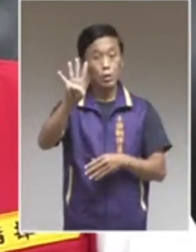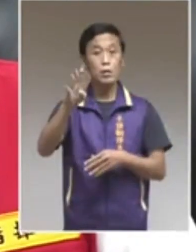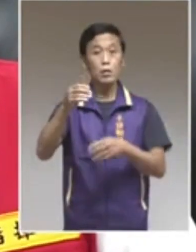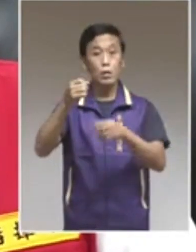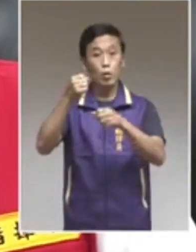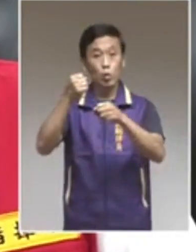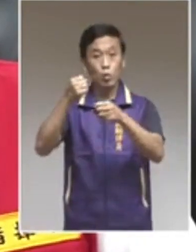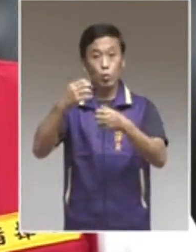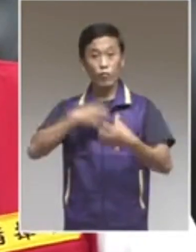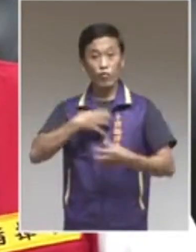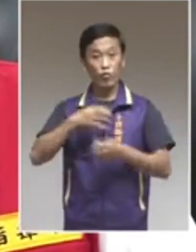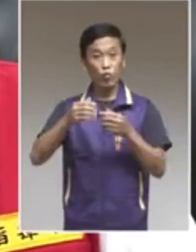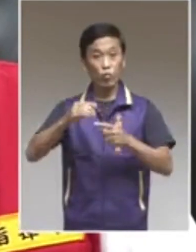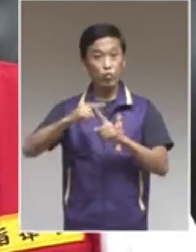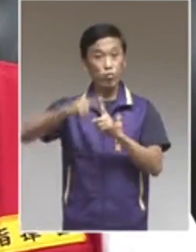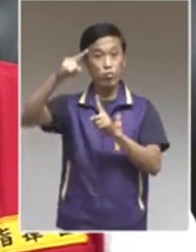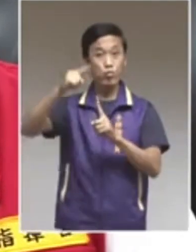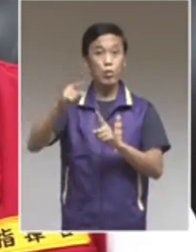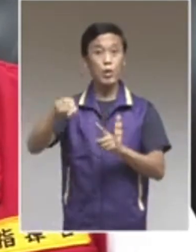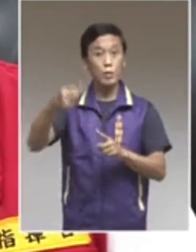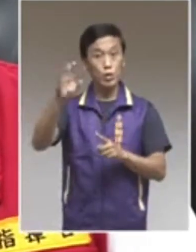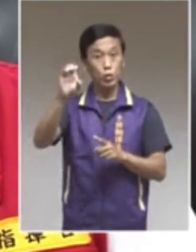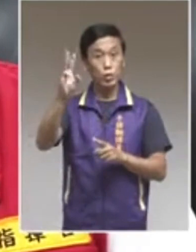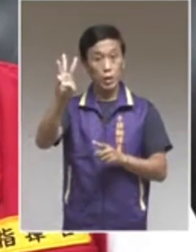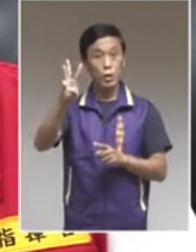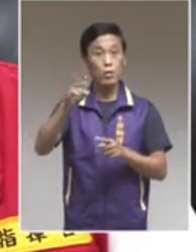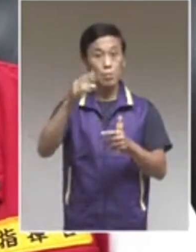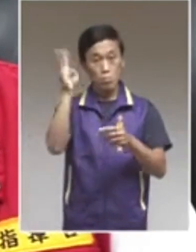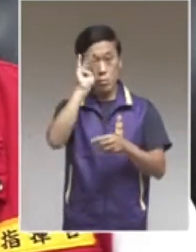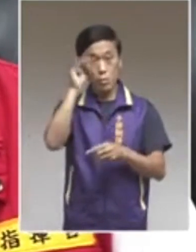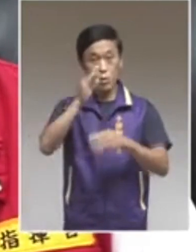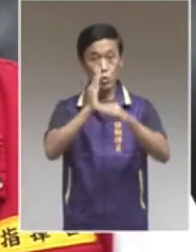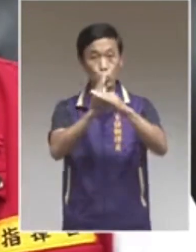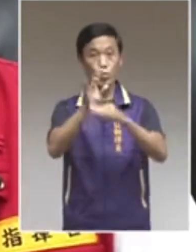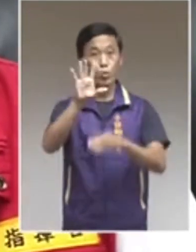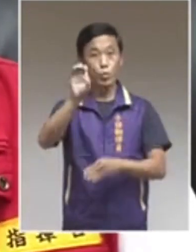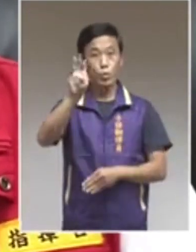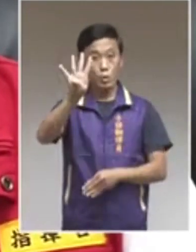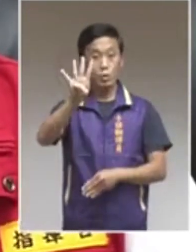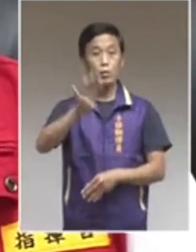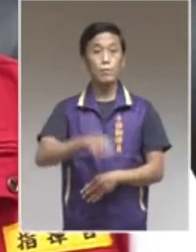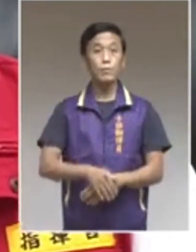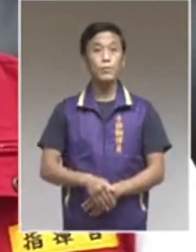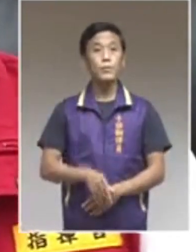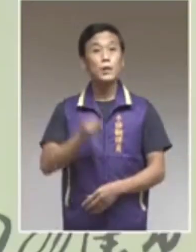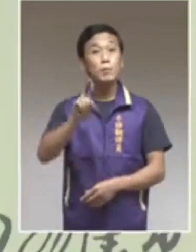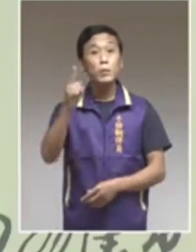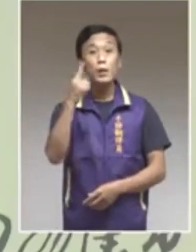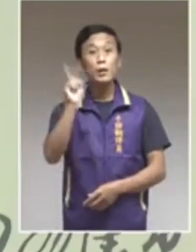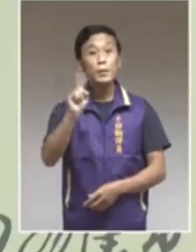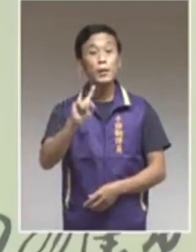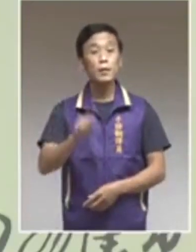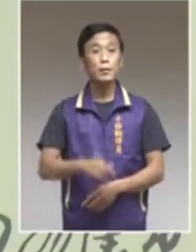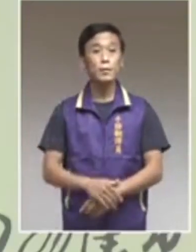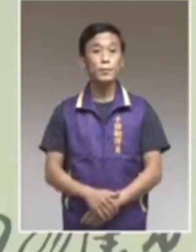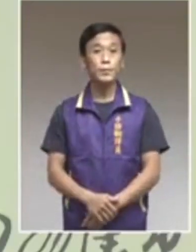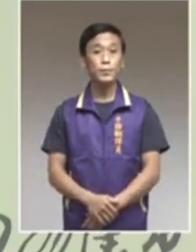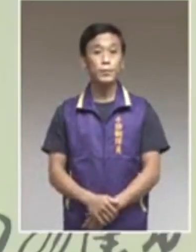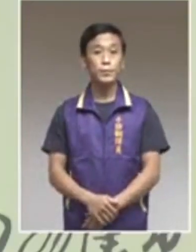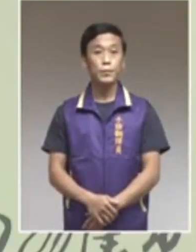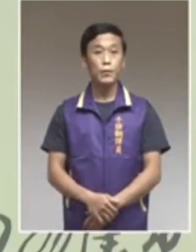风险场域23例，那警巡疫调中有14例，那这个是因为有一